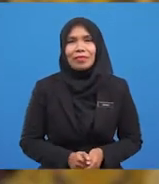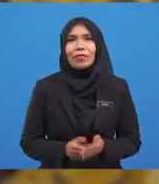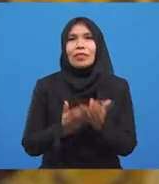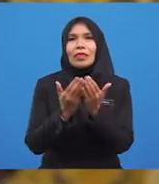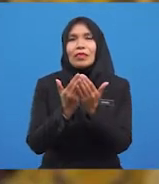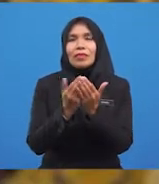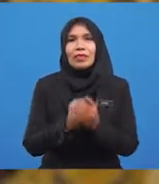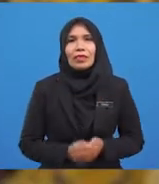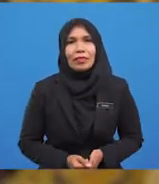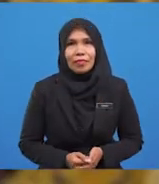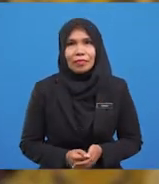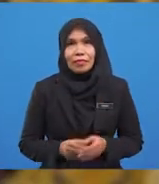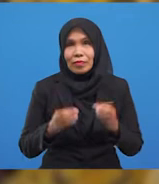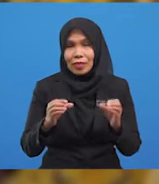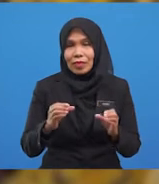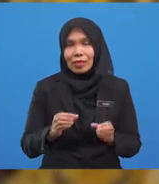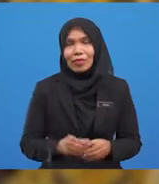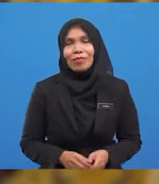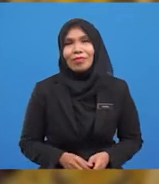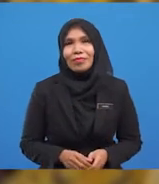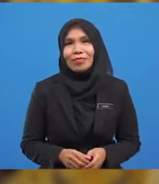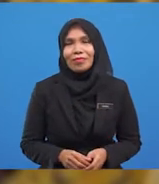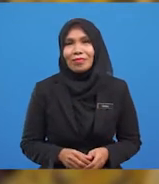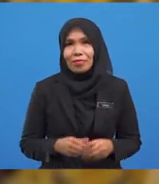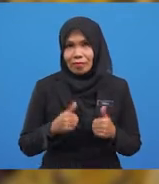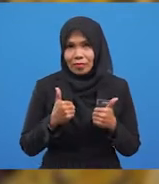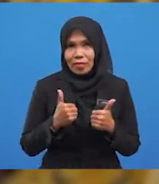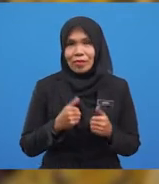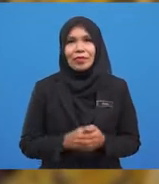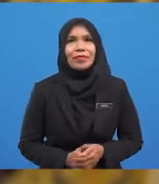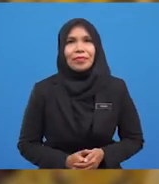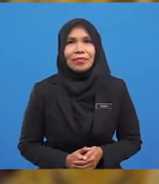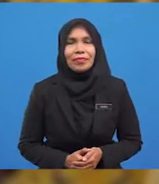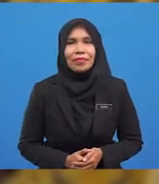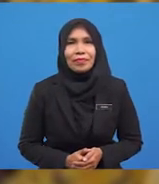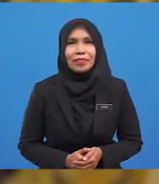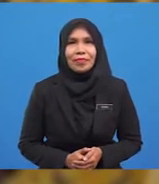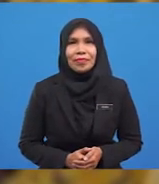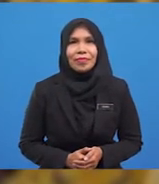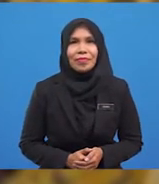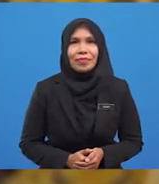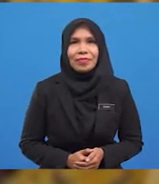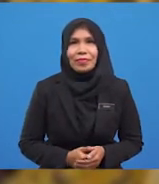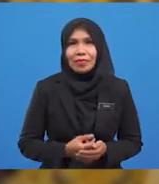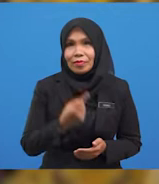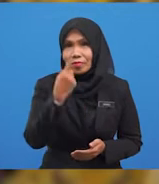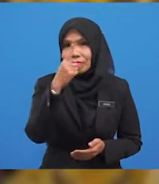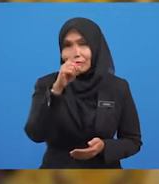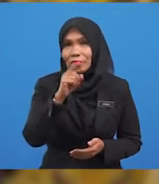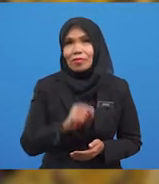Alhamdulillah, cikgu juga sihat dan cukup bersemangat pada hari ini untuk